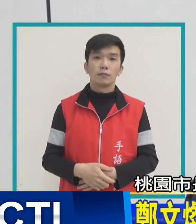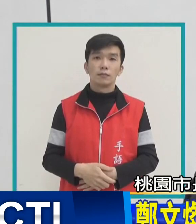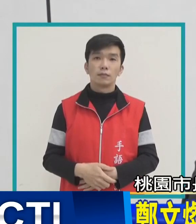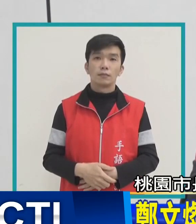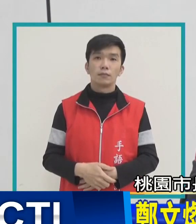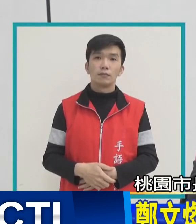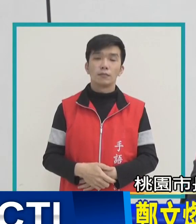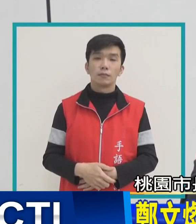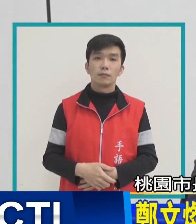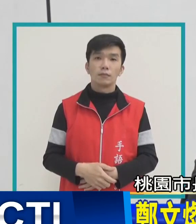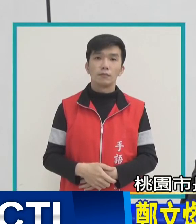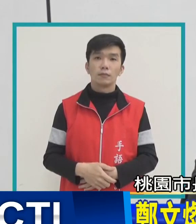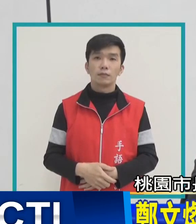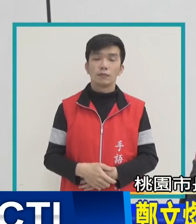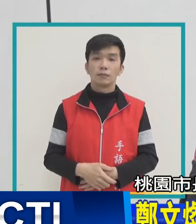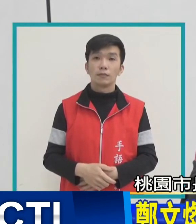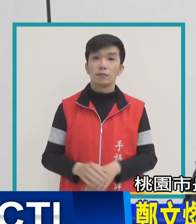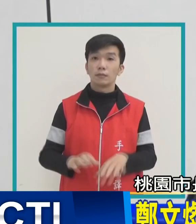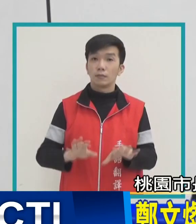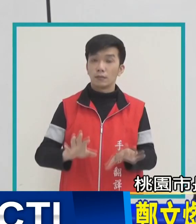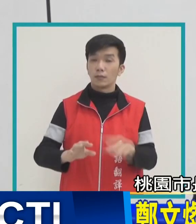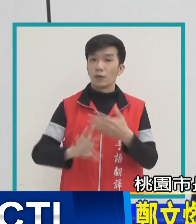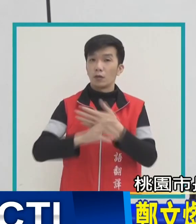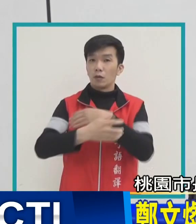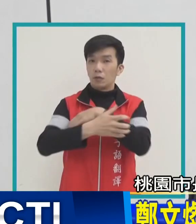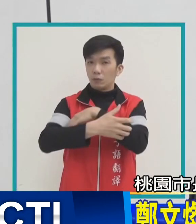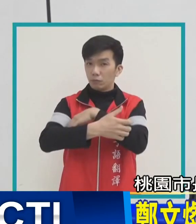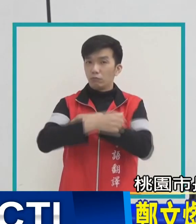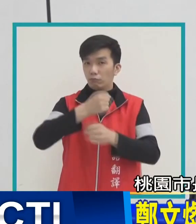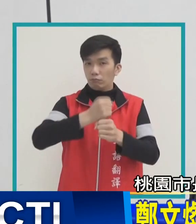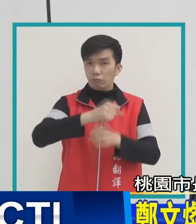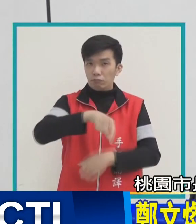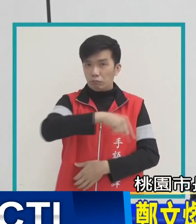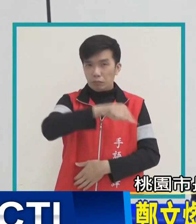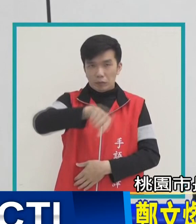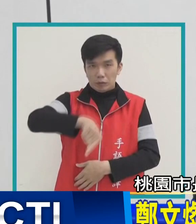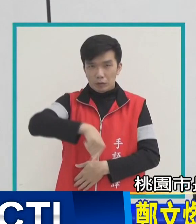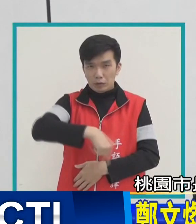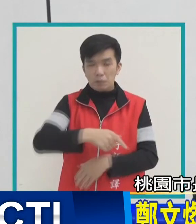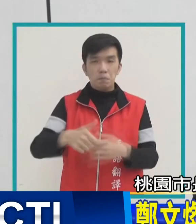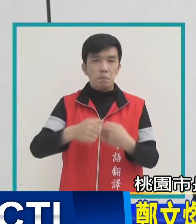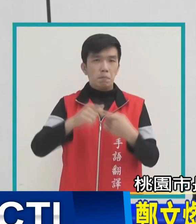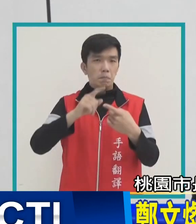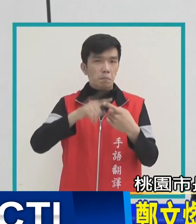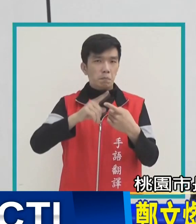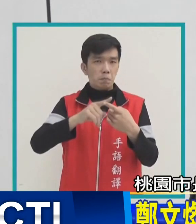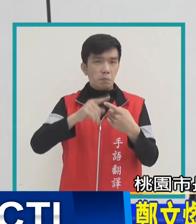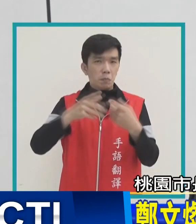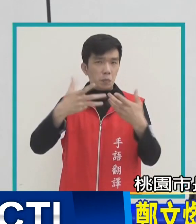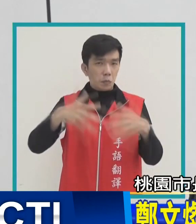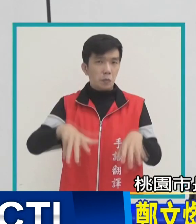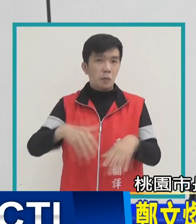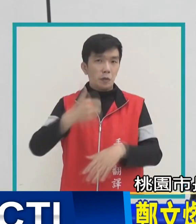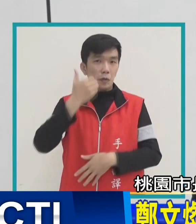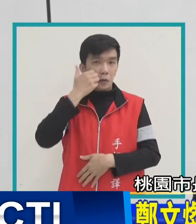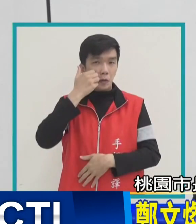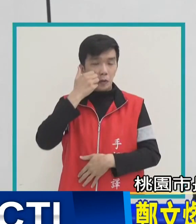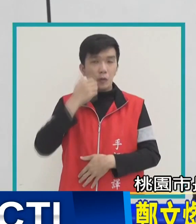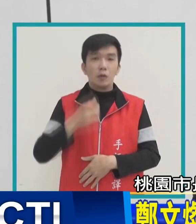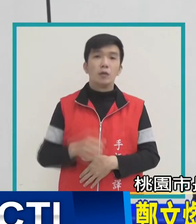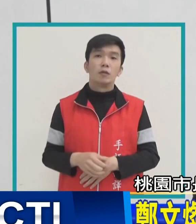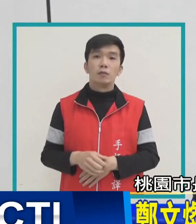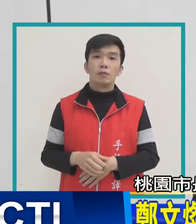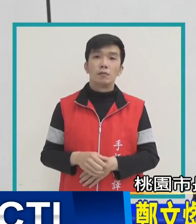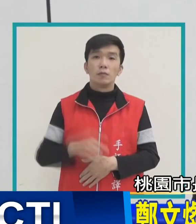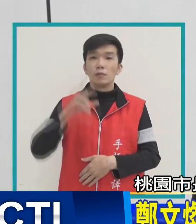移工的确诊的个案主要是远雄自贸港，那么主要是亚旭电脑的这